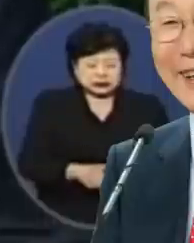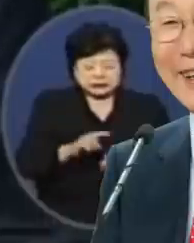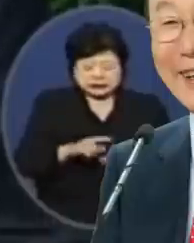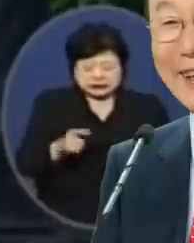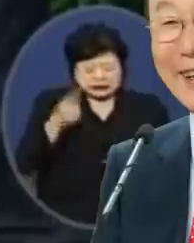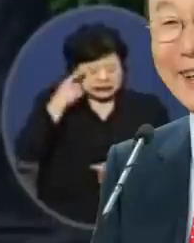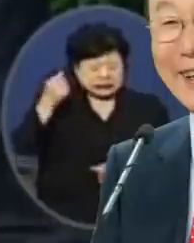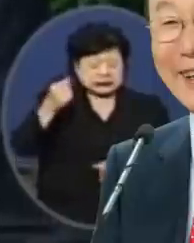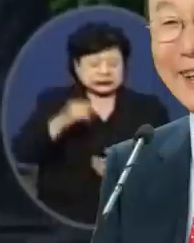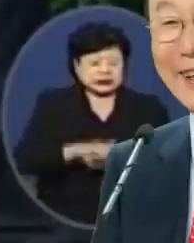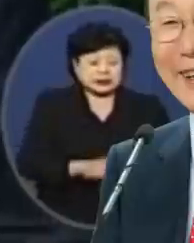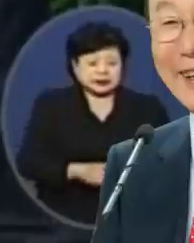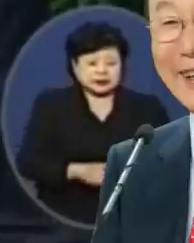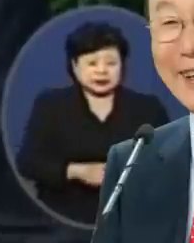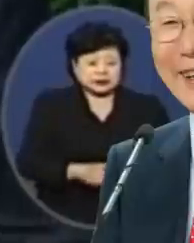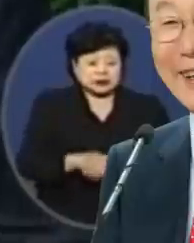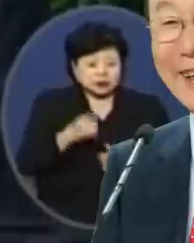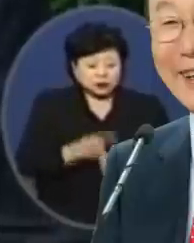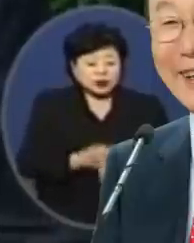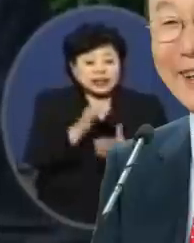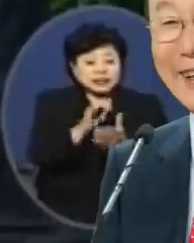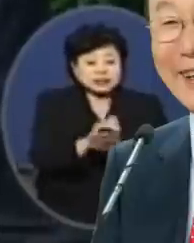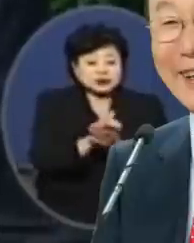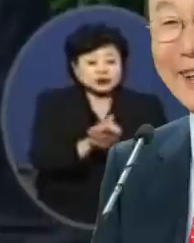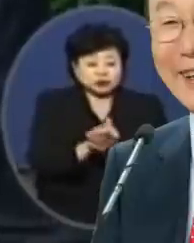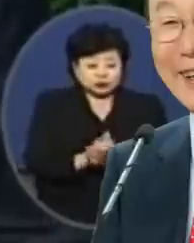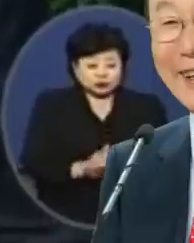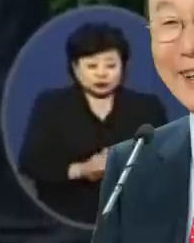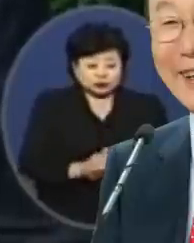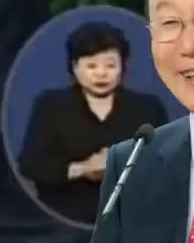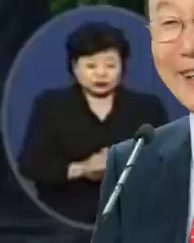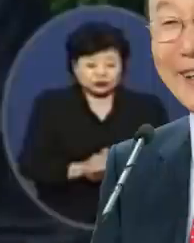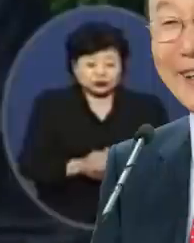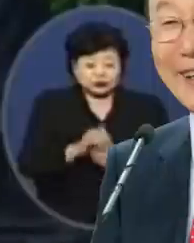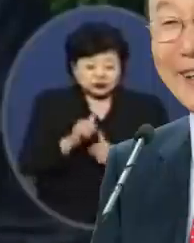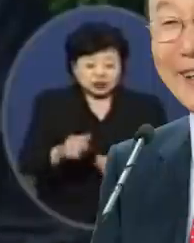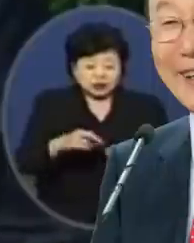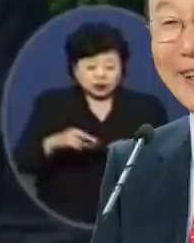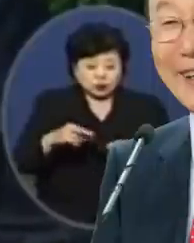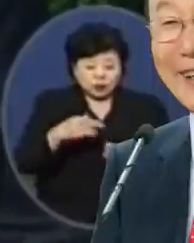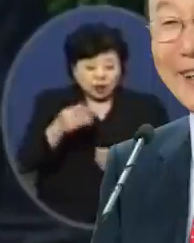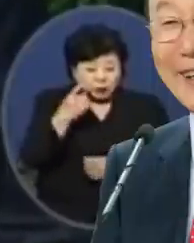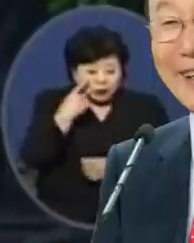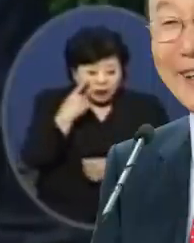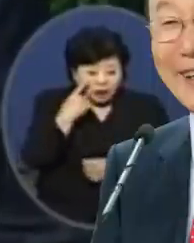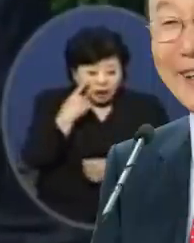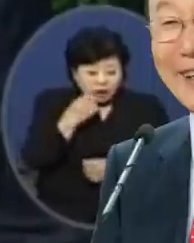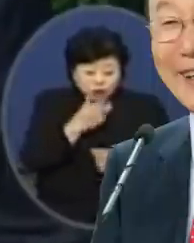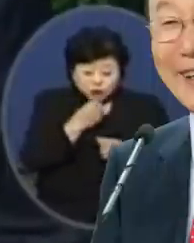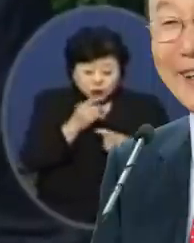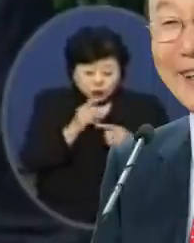생각했는데 우연히 친구의 인도를 따라서 여의도 순복음교회에 가니까